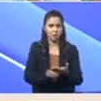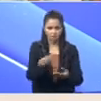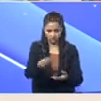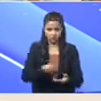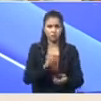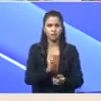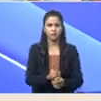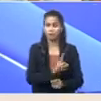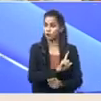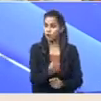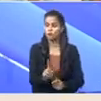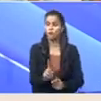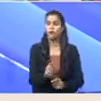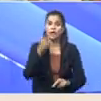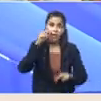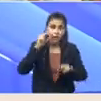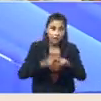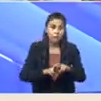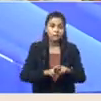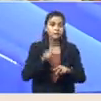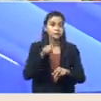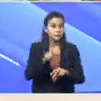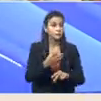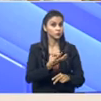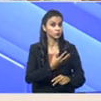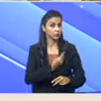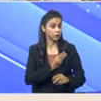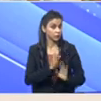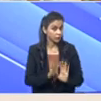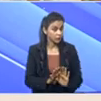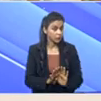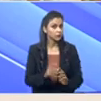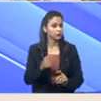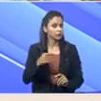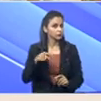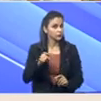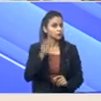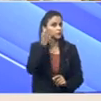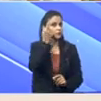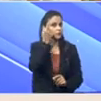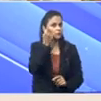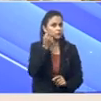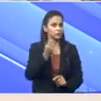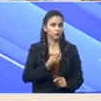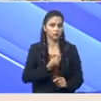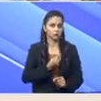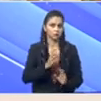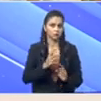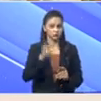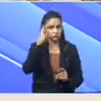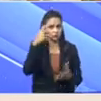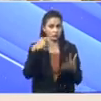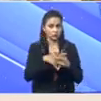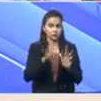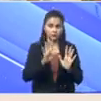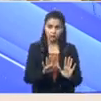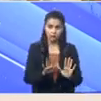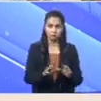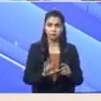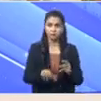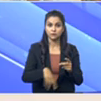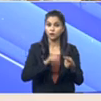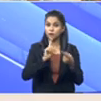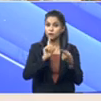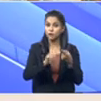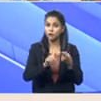है। अगर डर लगे तो समझिए कुछ गड़बड़ है। और